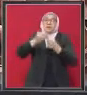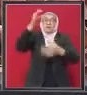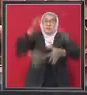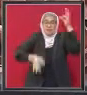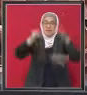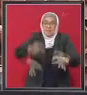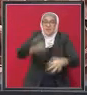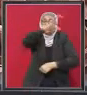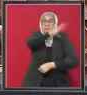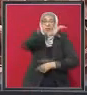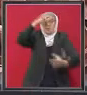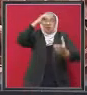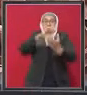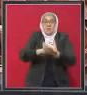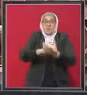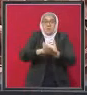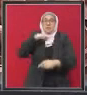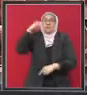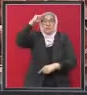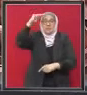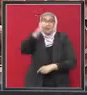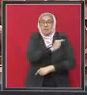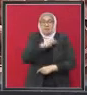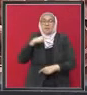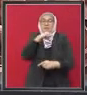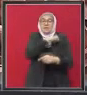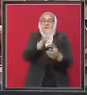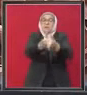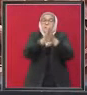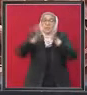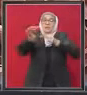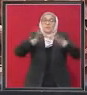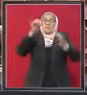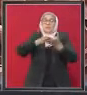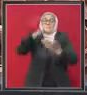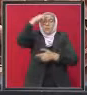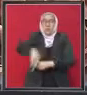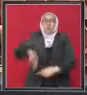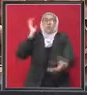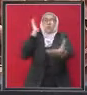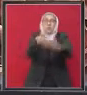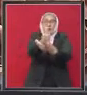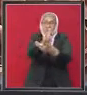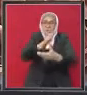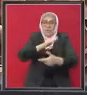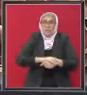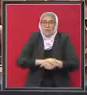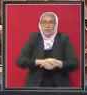atau jika pengerusi mempercayai bahawa niat ahli yang meminta penjelasan adalah semata-mata untuk mengacau